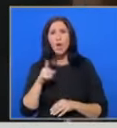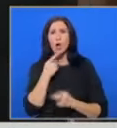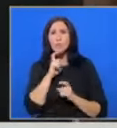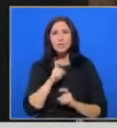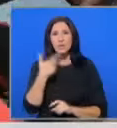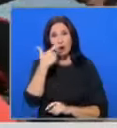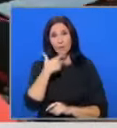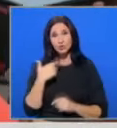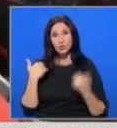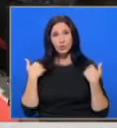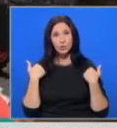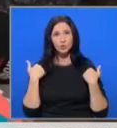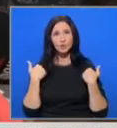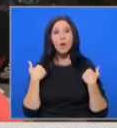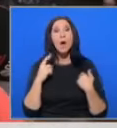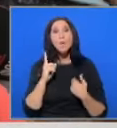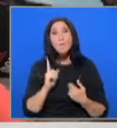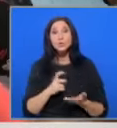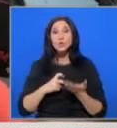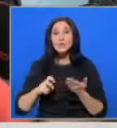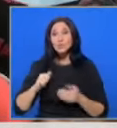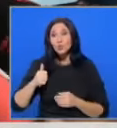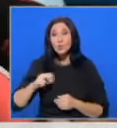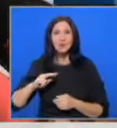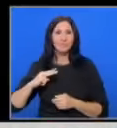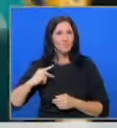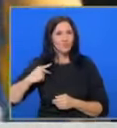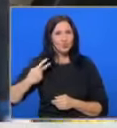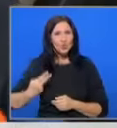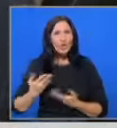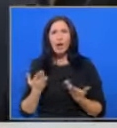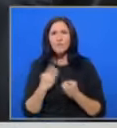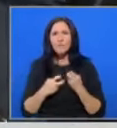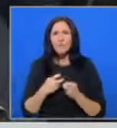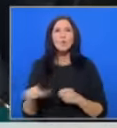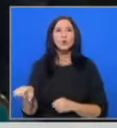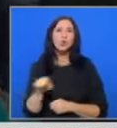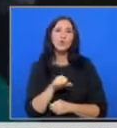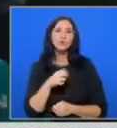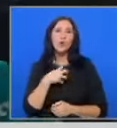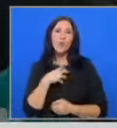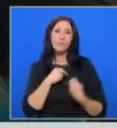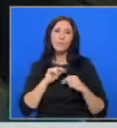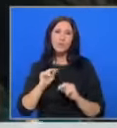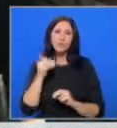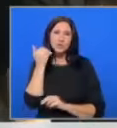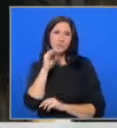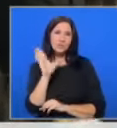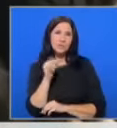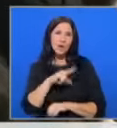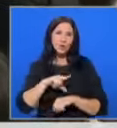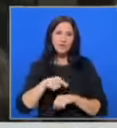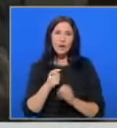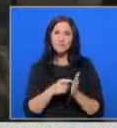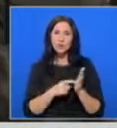лично кандидатурата. Може да излезе утре или други ден. Какъв проблем? От ръководството на ГЕРБ повериха, че са използвали цялото време